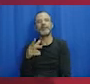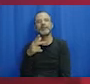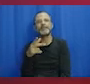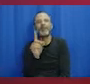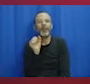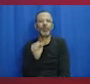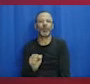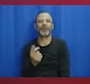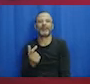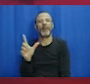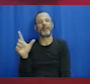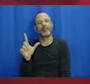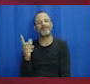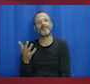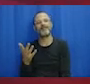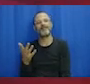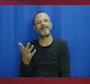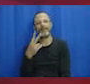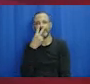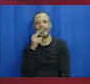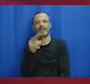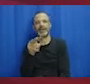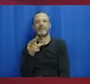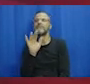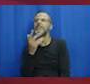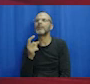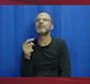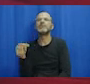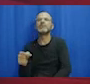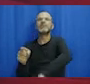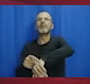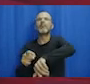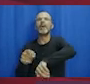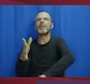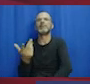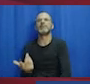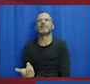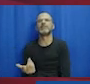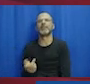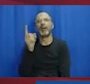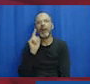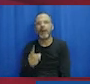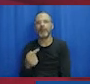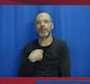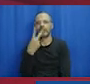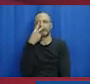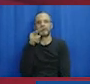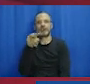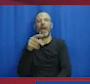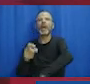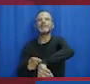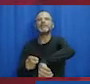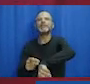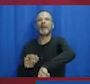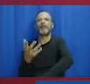ذلك. ولكن أنظر أنا ما هي الأسباب التي تؤدي إلى الجريمة. يجب علينا أن ننظر إلى الأسباب التي